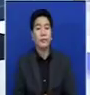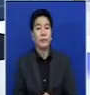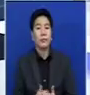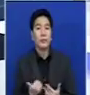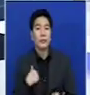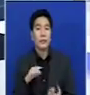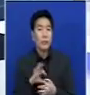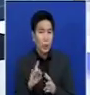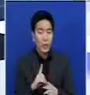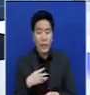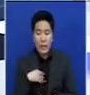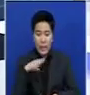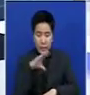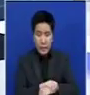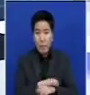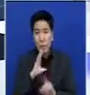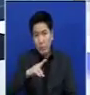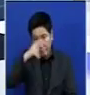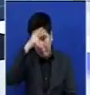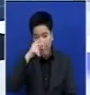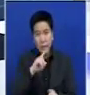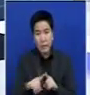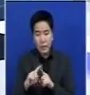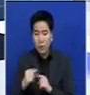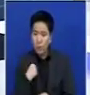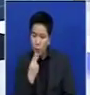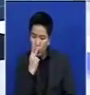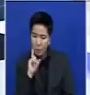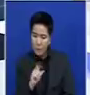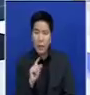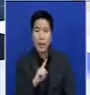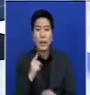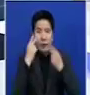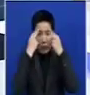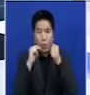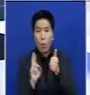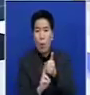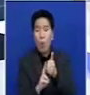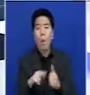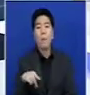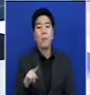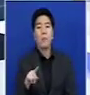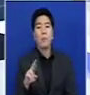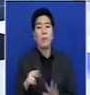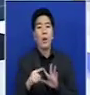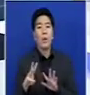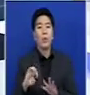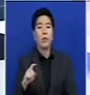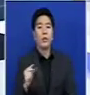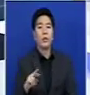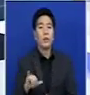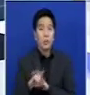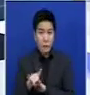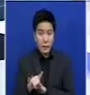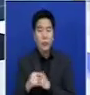เรื่องการปราบปรามผู้มีอิทธิพลหลักๆที่ดูแลโดยตรงก็จะเป็นพลเอกประวิตรวงษ์สุวรรณรองนายกรัฐมนตรีฝ่ายความมั่น